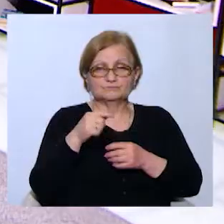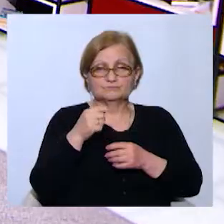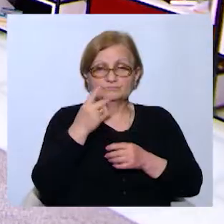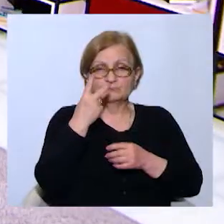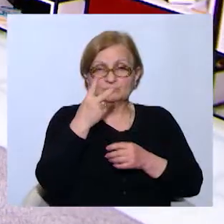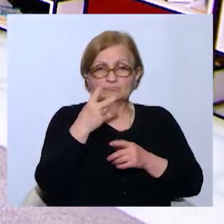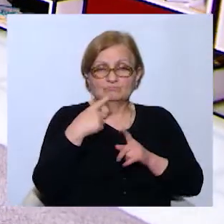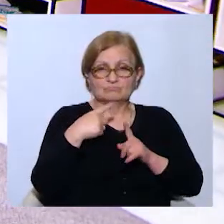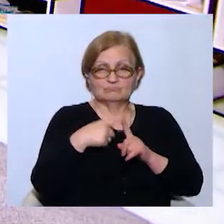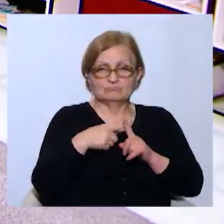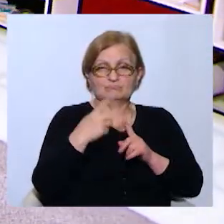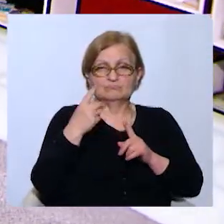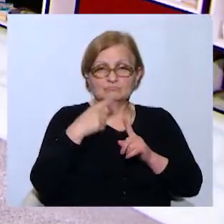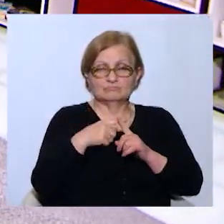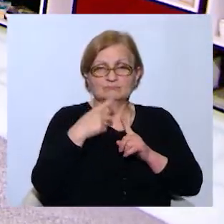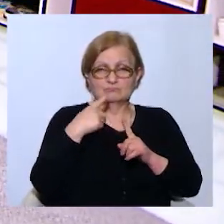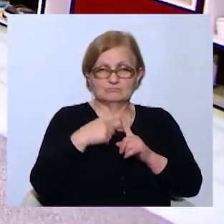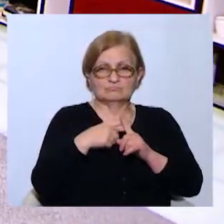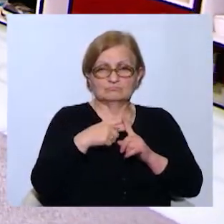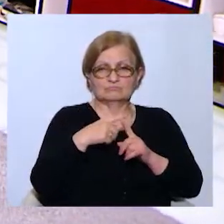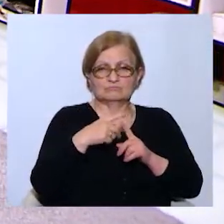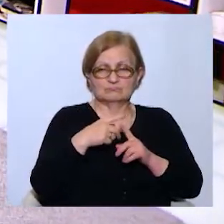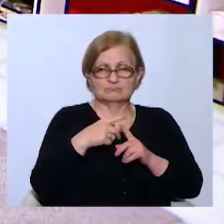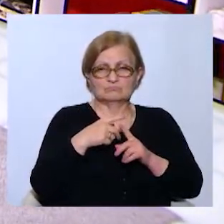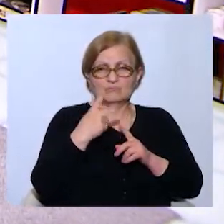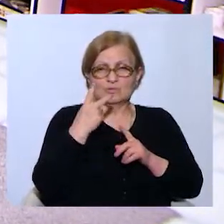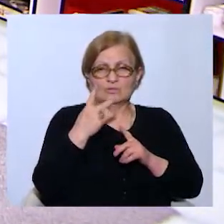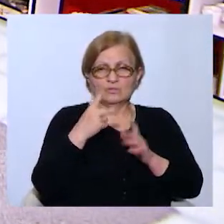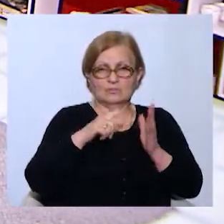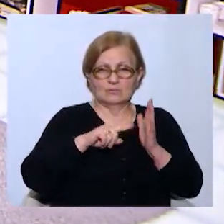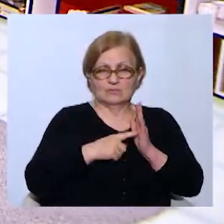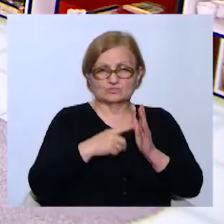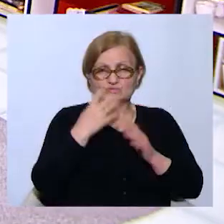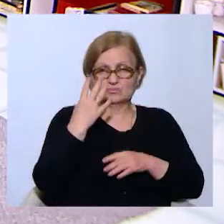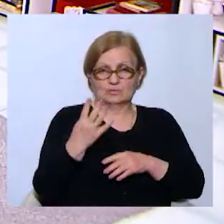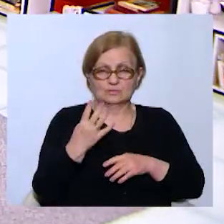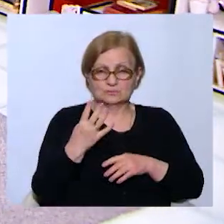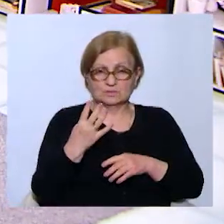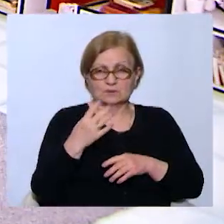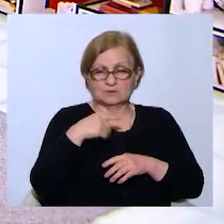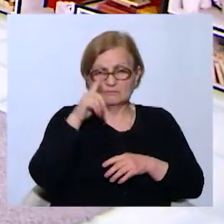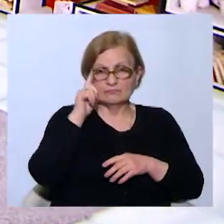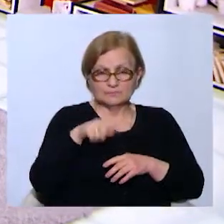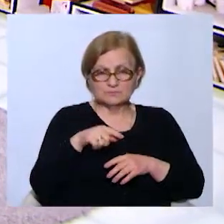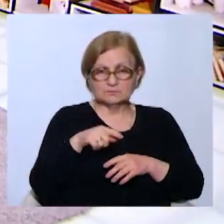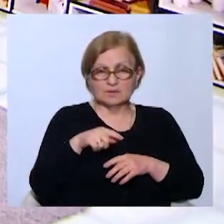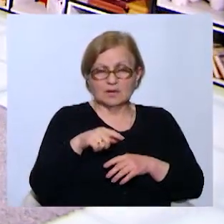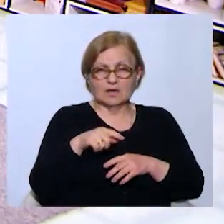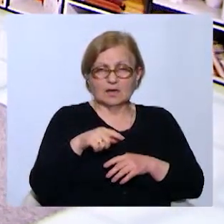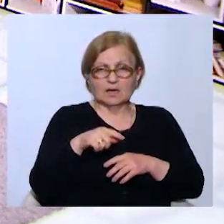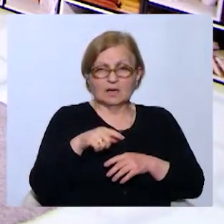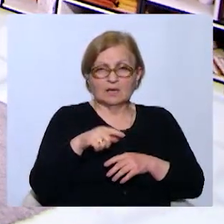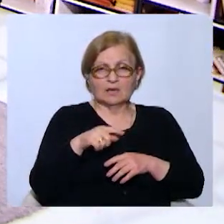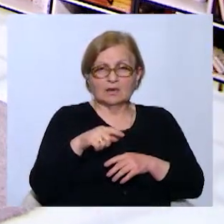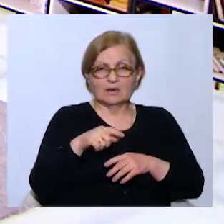2-ს მიუმატოთ 2, მიუმატოთ 2, მიუმატოთ 2, ჩაიწერება როგორც 2ჯერ 4. ეს ჩვენ უკვე ვიცით, ხო ესეა? მაგრამ